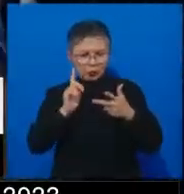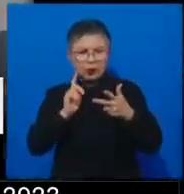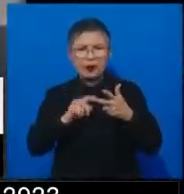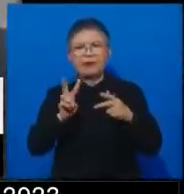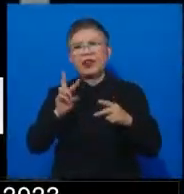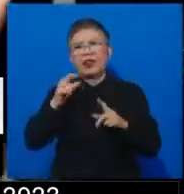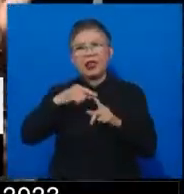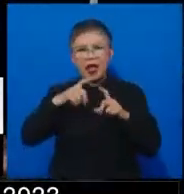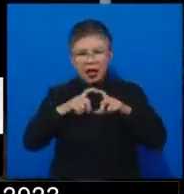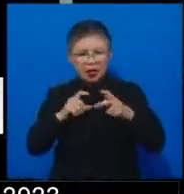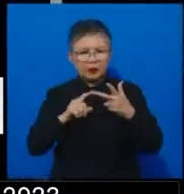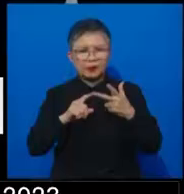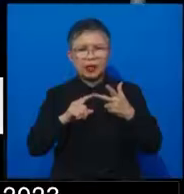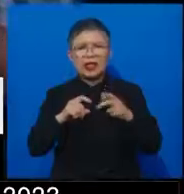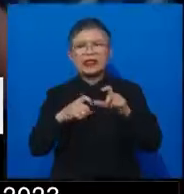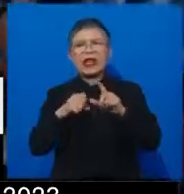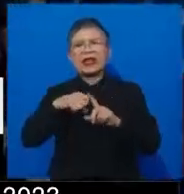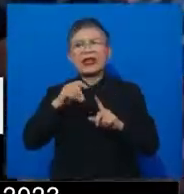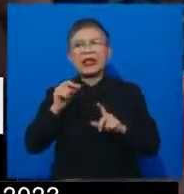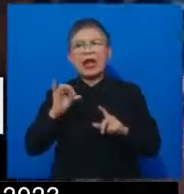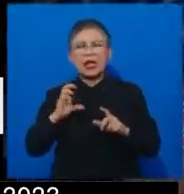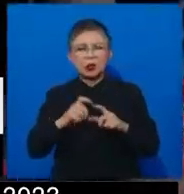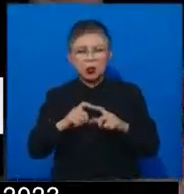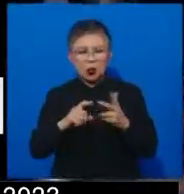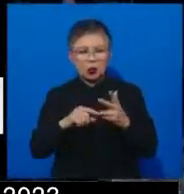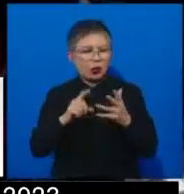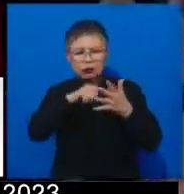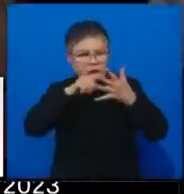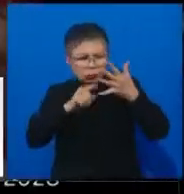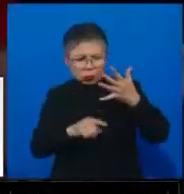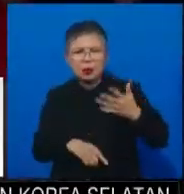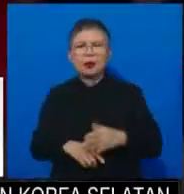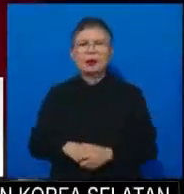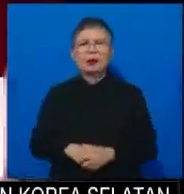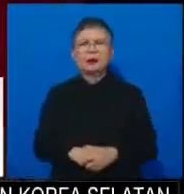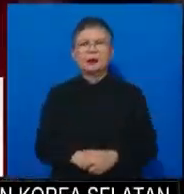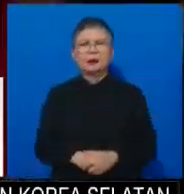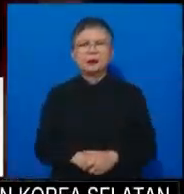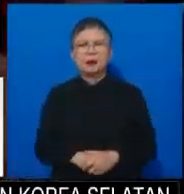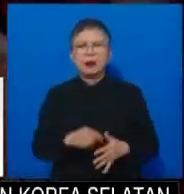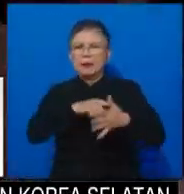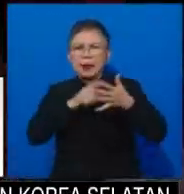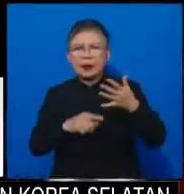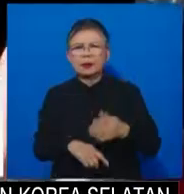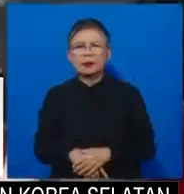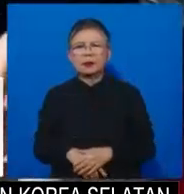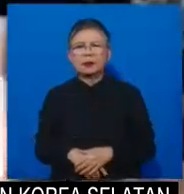Novita, Zafira Zun, Fatra Ardianata, hingga Ujang Ronda.